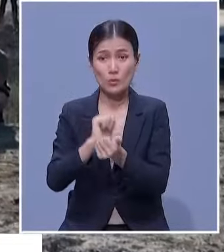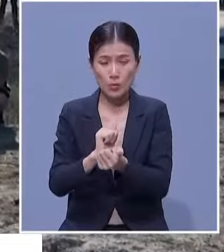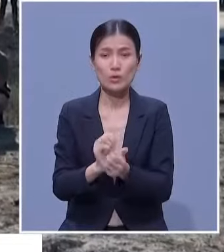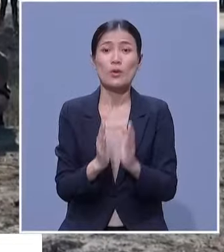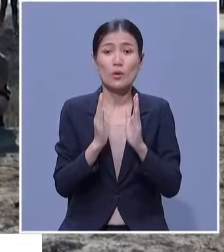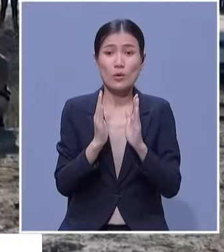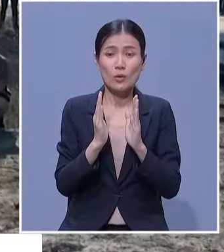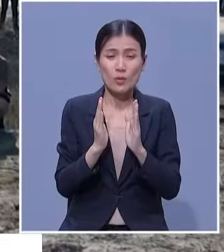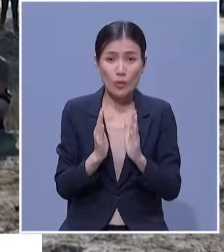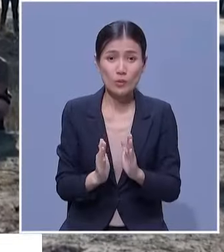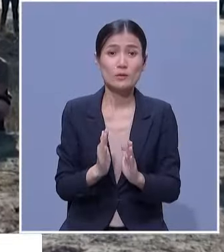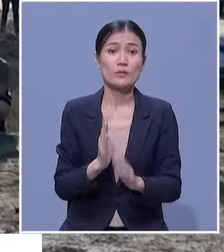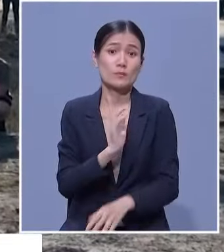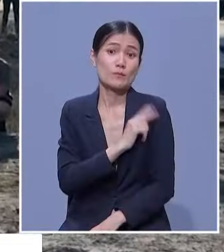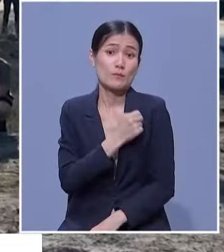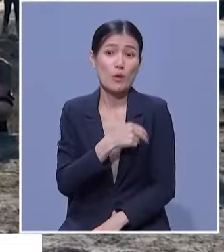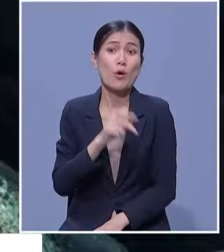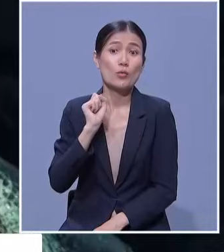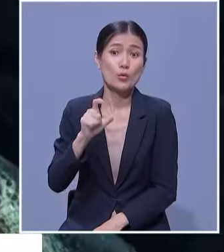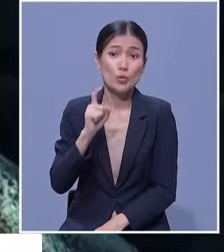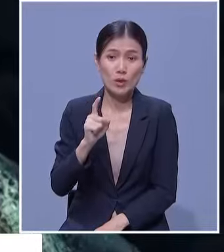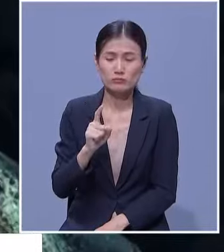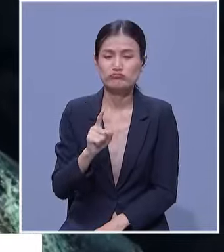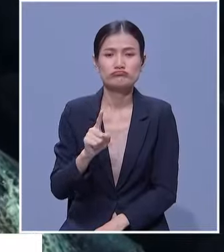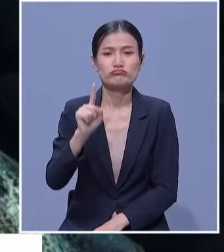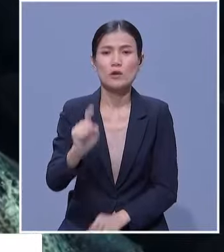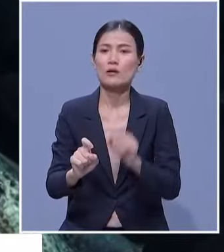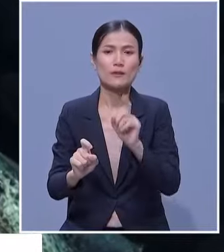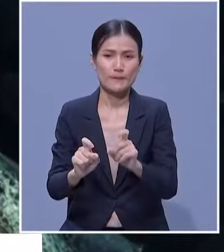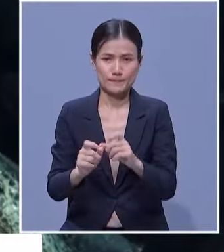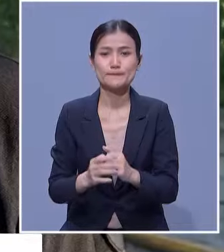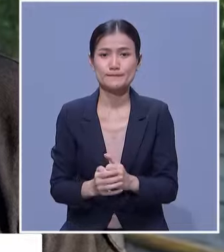าหน้าที่บริหารฉุกเฉินเสียชีวิตทันทีค่ะ